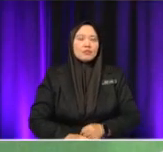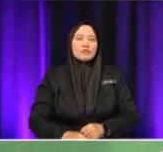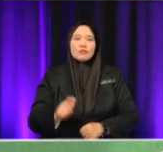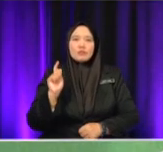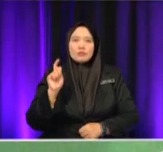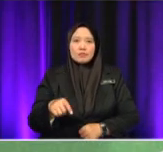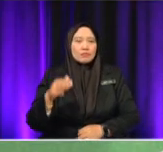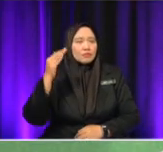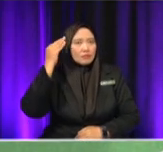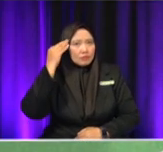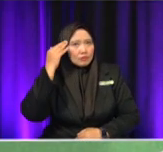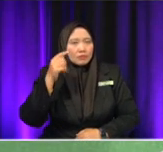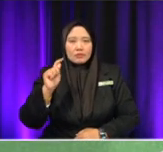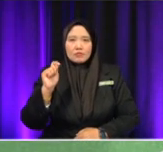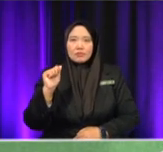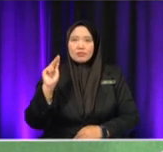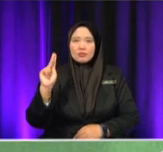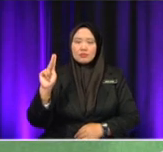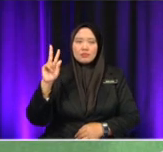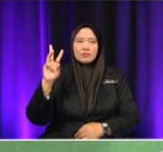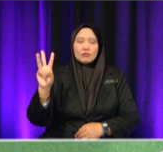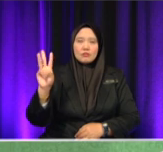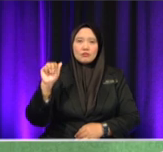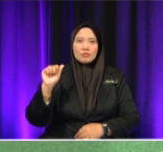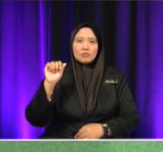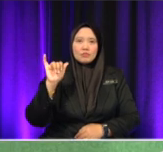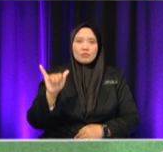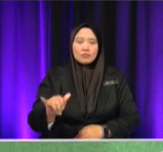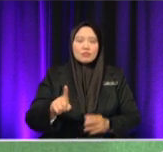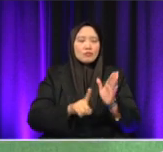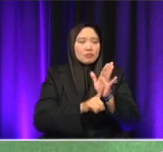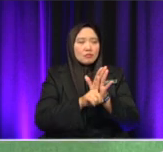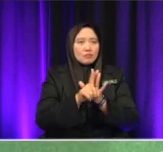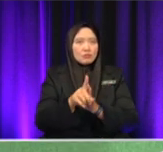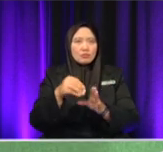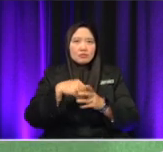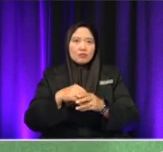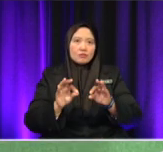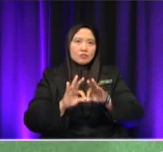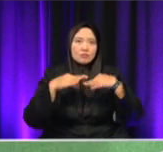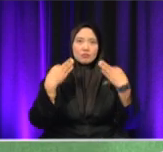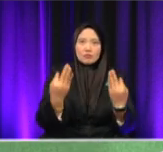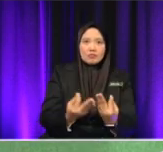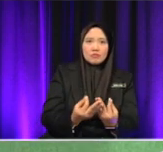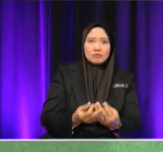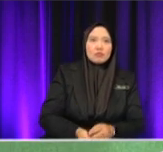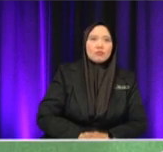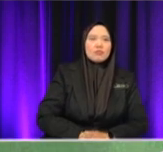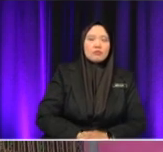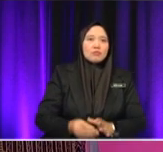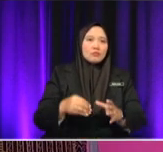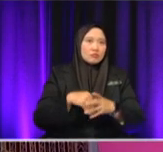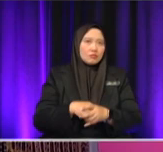asas ketakwaan yang mantap Dalam keluarga saya suka sangat tadi ketika ataupun kata-kata daripada